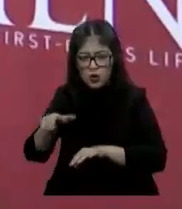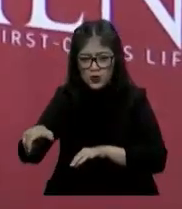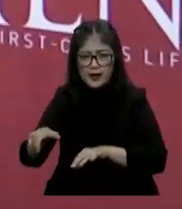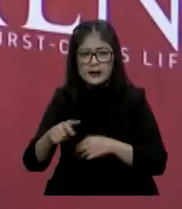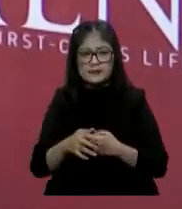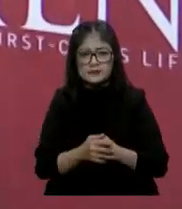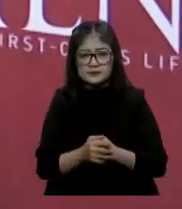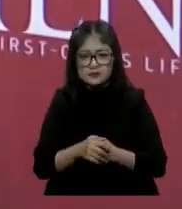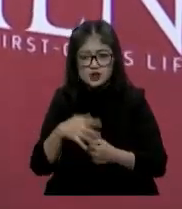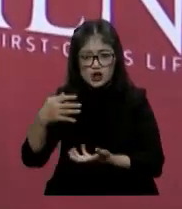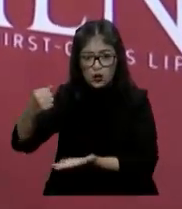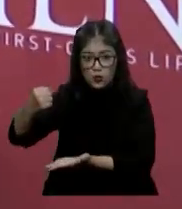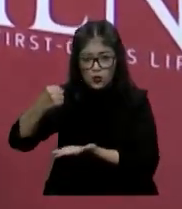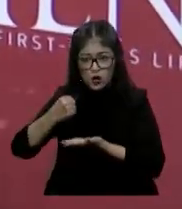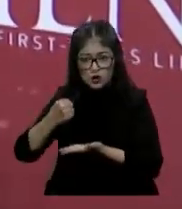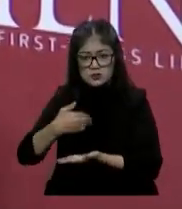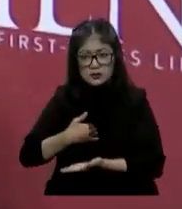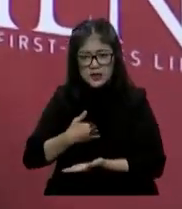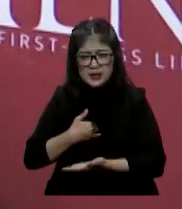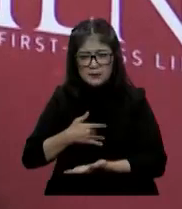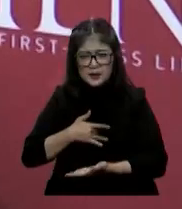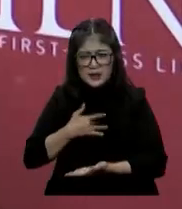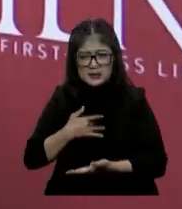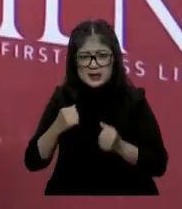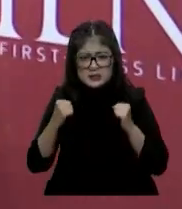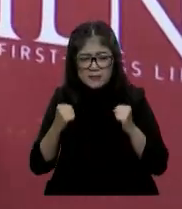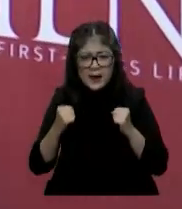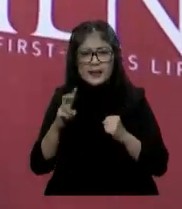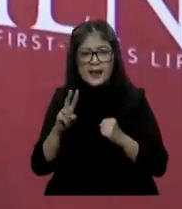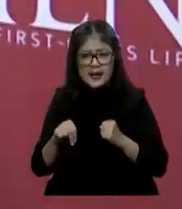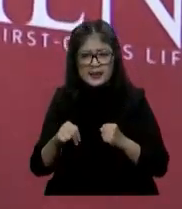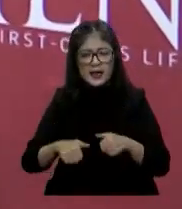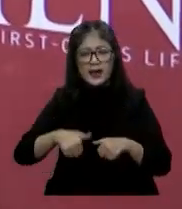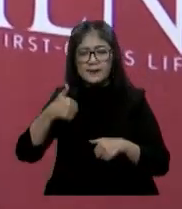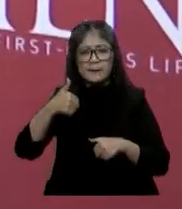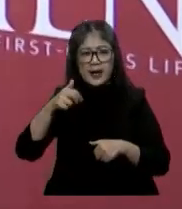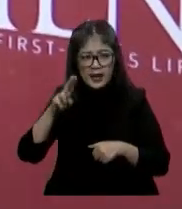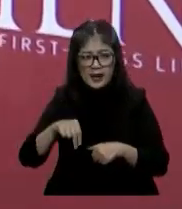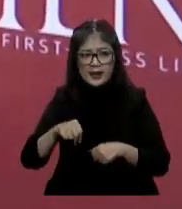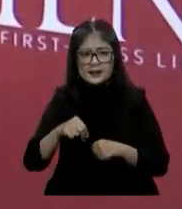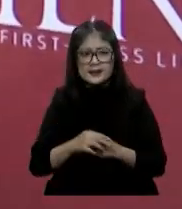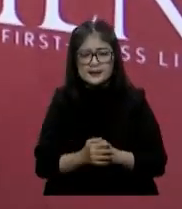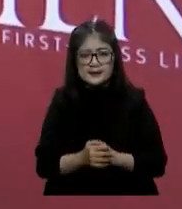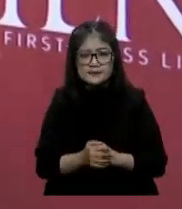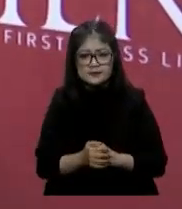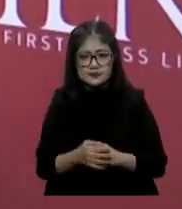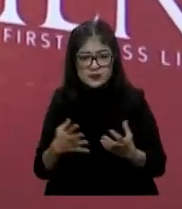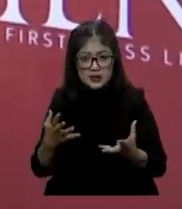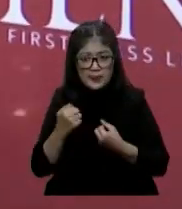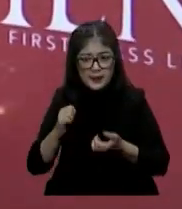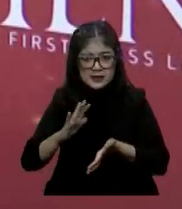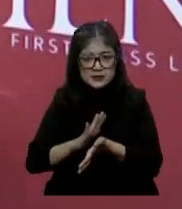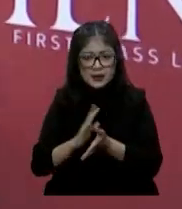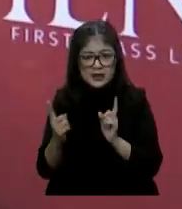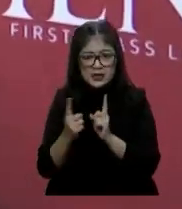adanya award ini, aku jadi terpacu untuk bisa jadi lebih baik lagi sih pastinya. Jadi malah dapat kesempatan untuk ketemu sama banyak